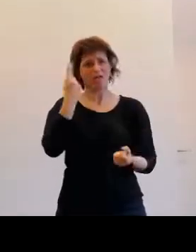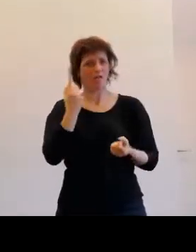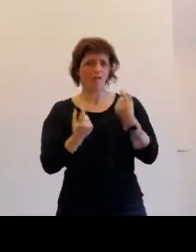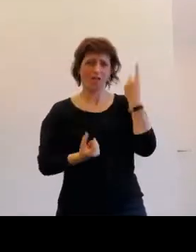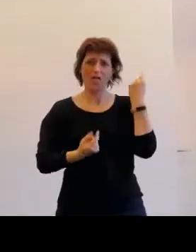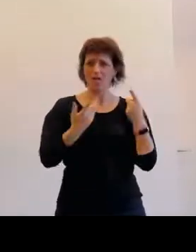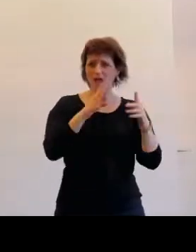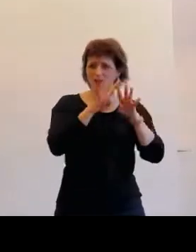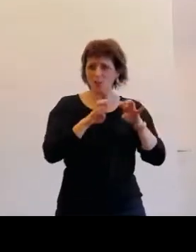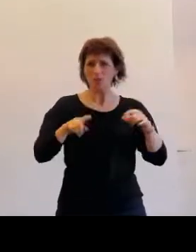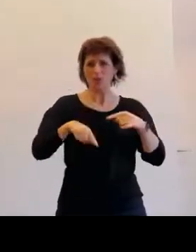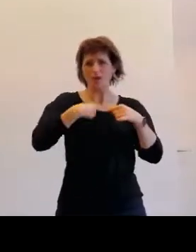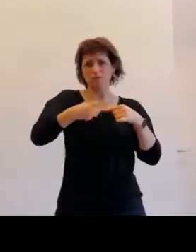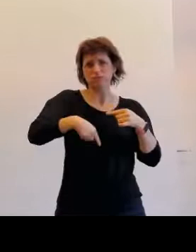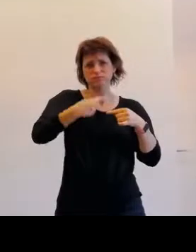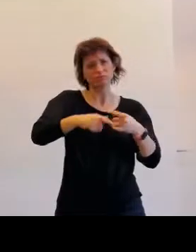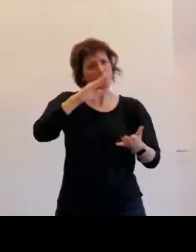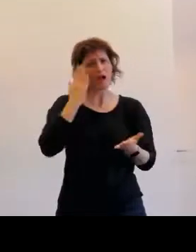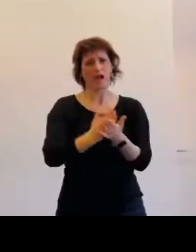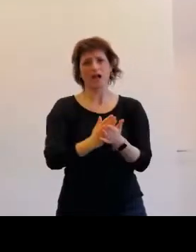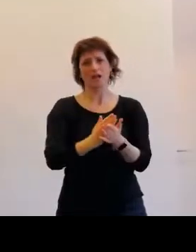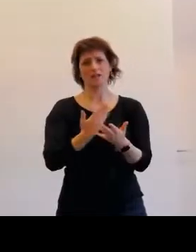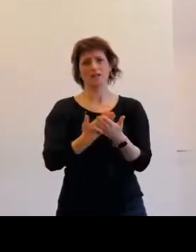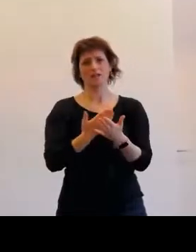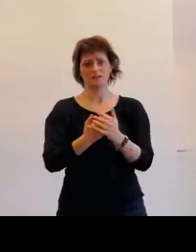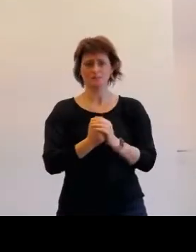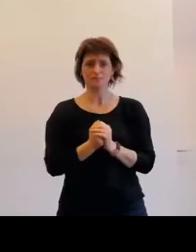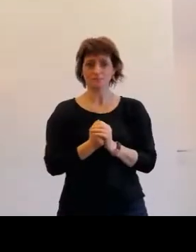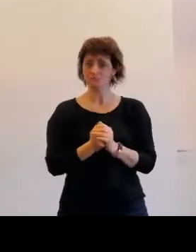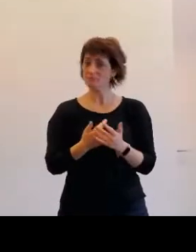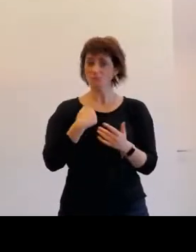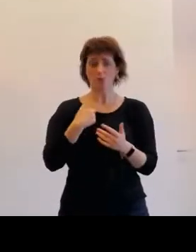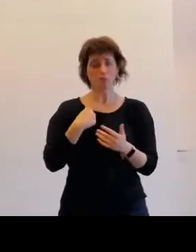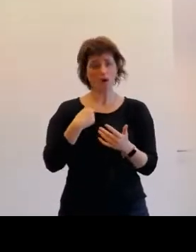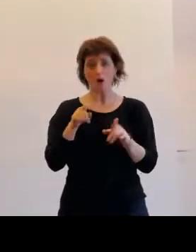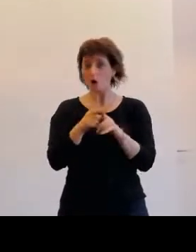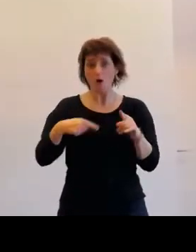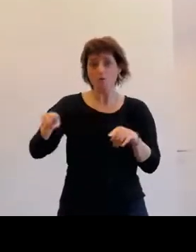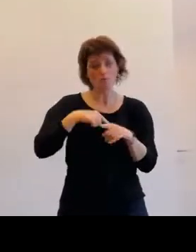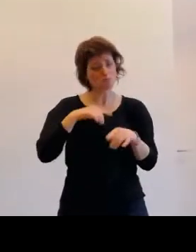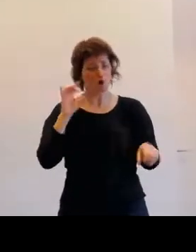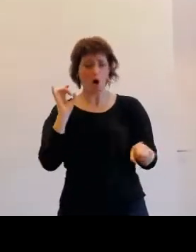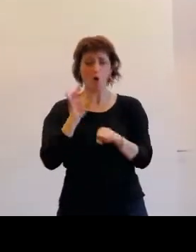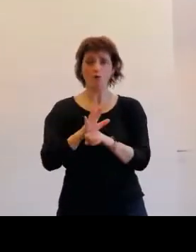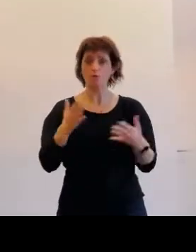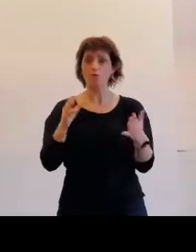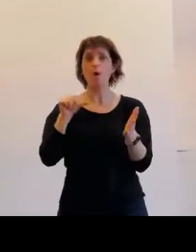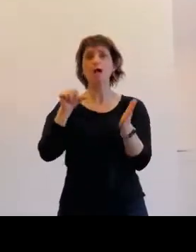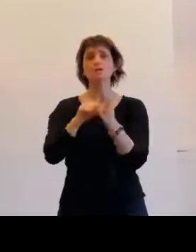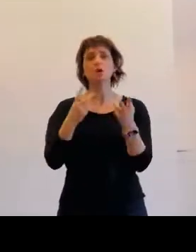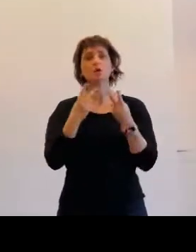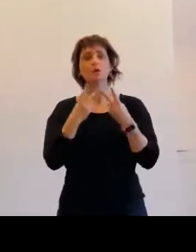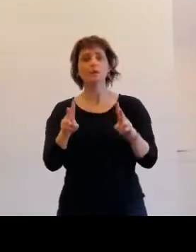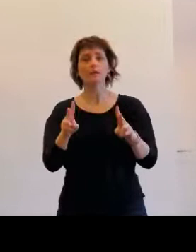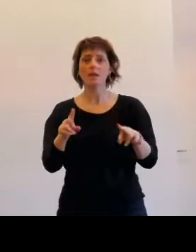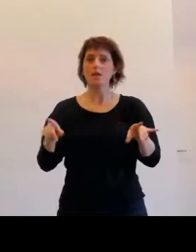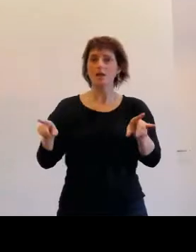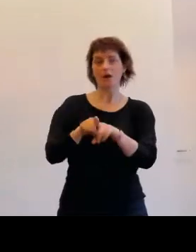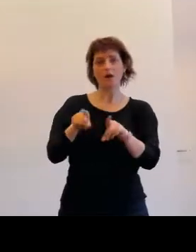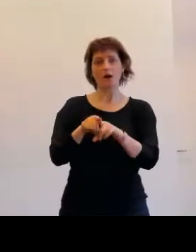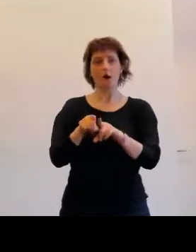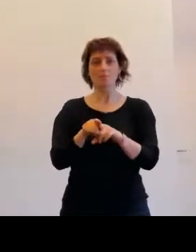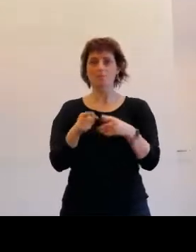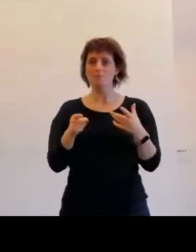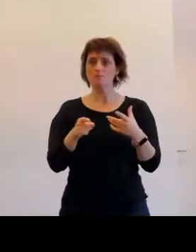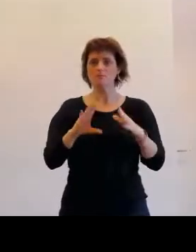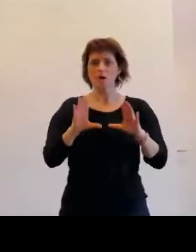chaque week-end. Je refuse, comme vous, que le centre-ville de Nancy devienne un théâtre d'opération pour